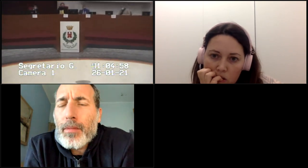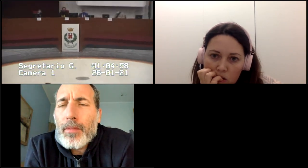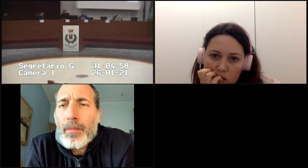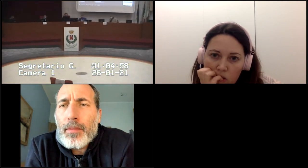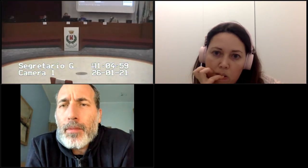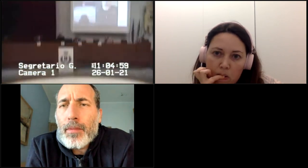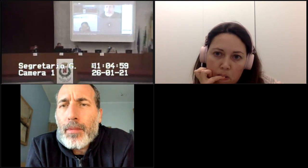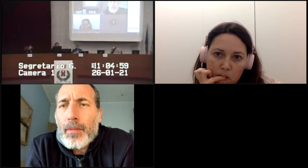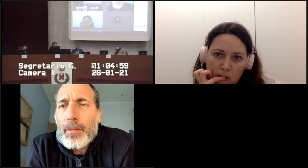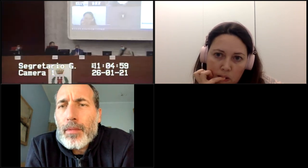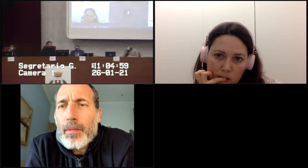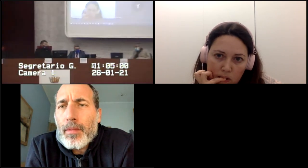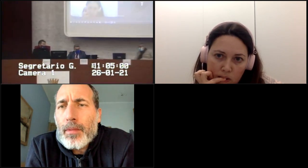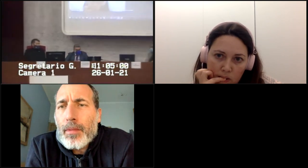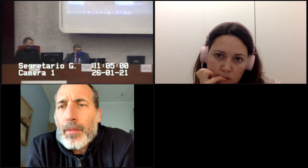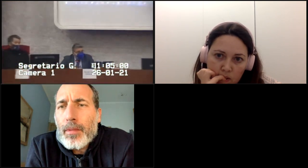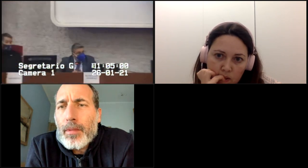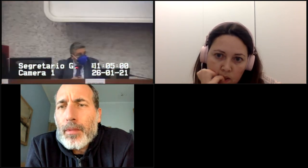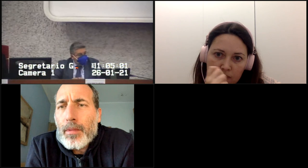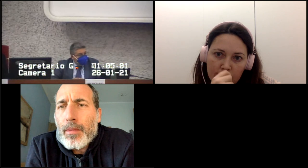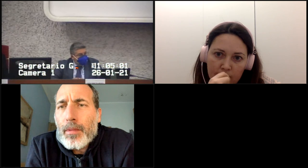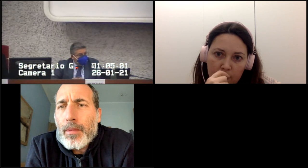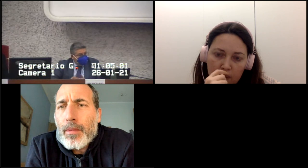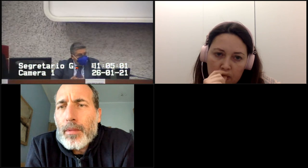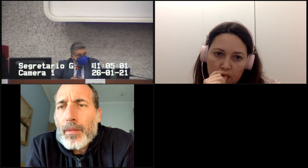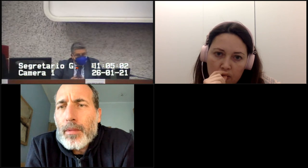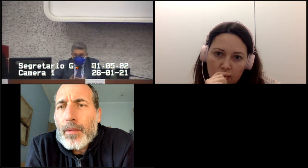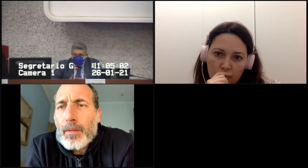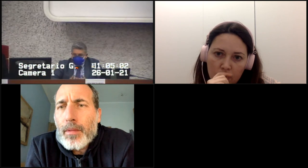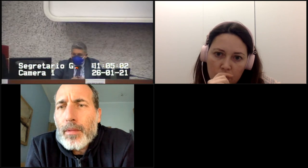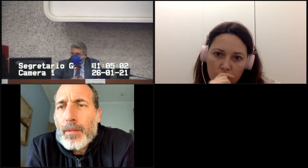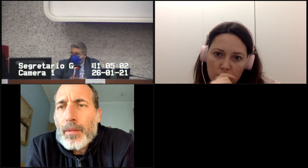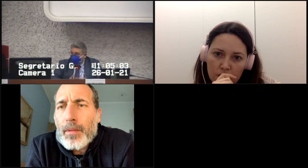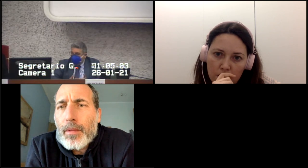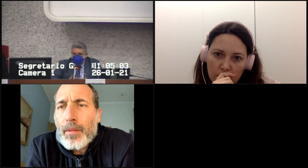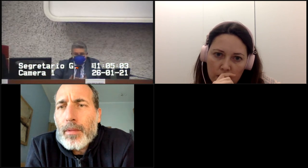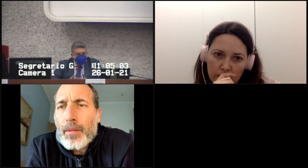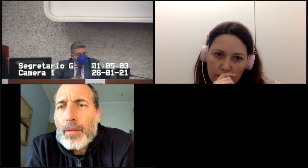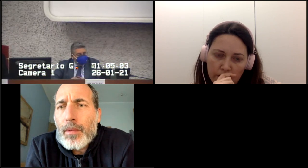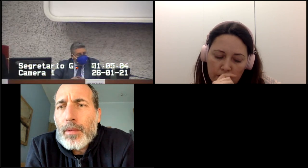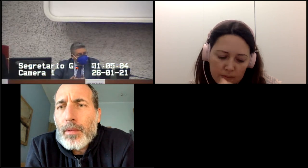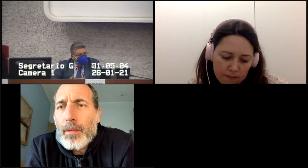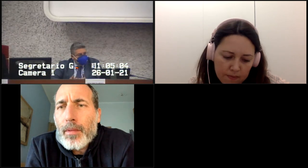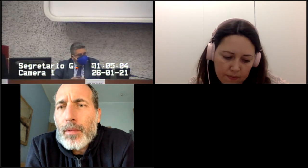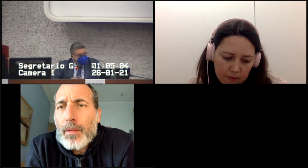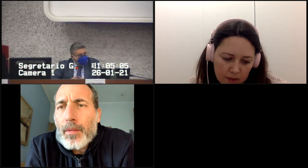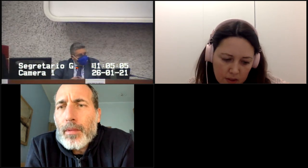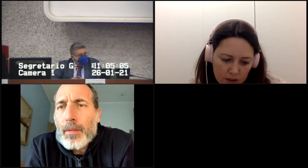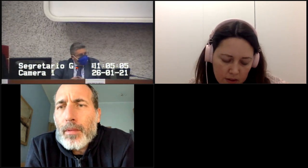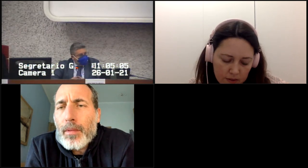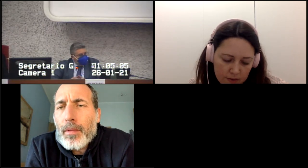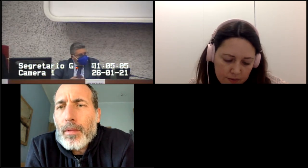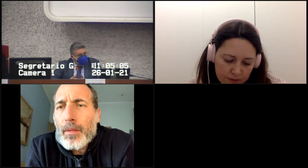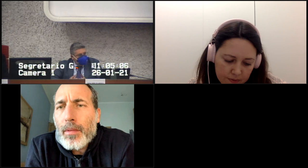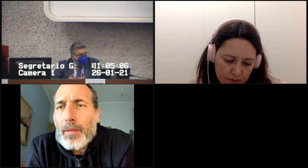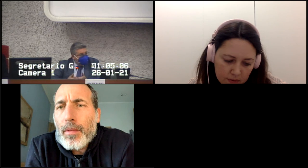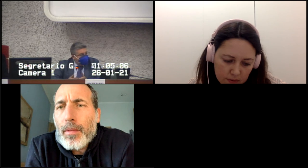sembra evidente suggerire che se c'è una adesione